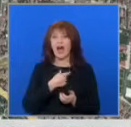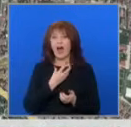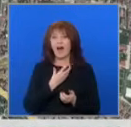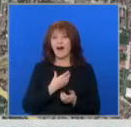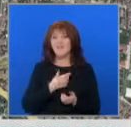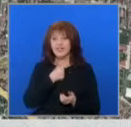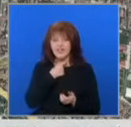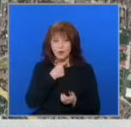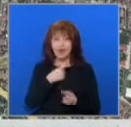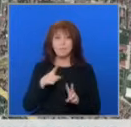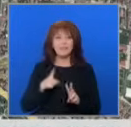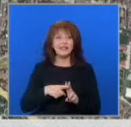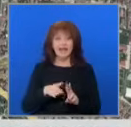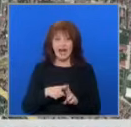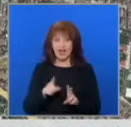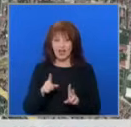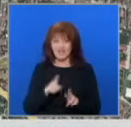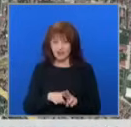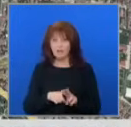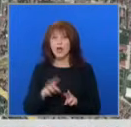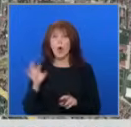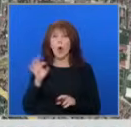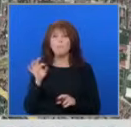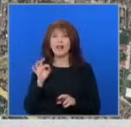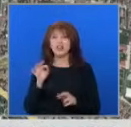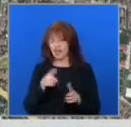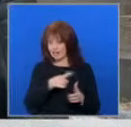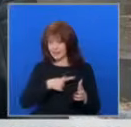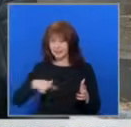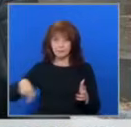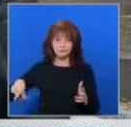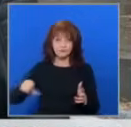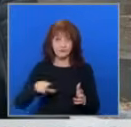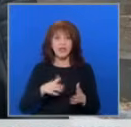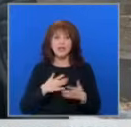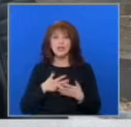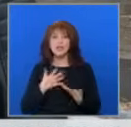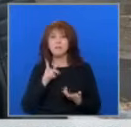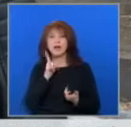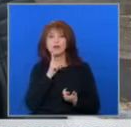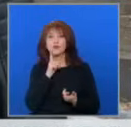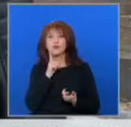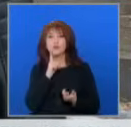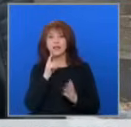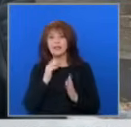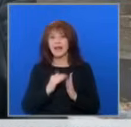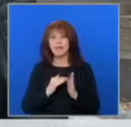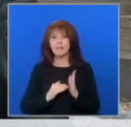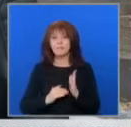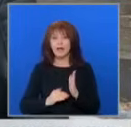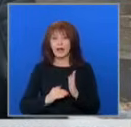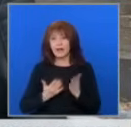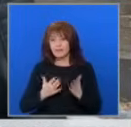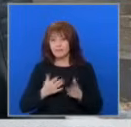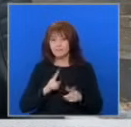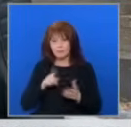и Патриарх Евтимий и улица Опалченска. Имайки предвид това, че имам дори човек с намалени двигателни